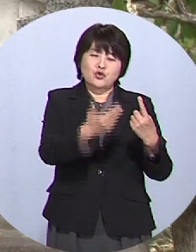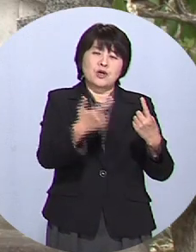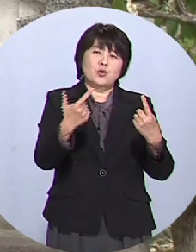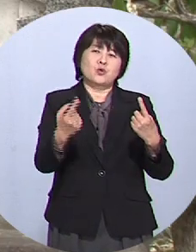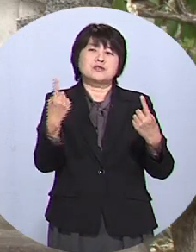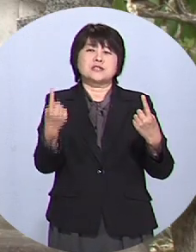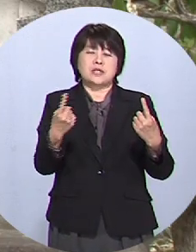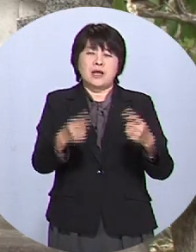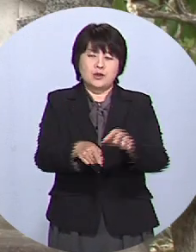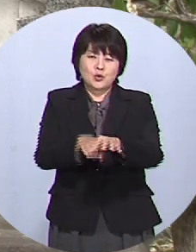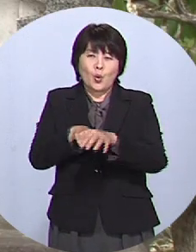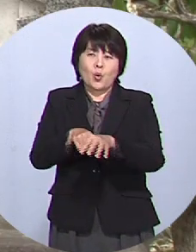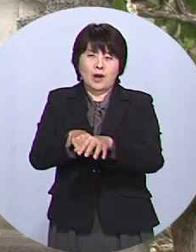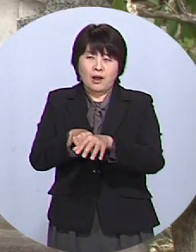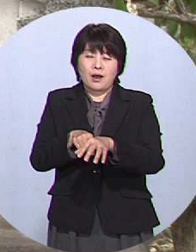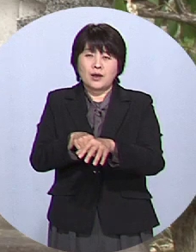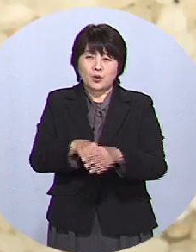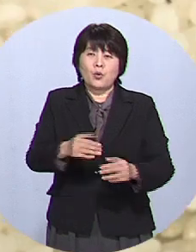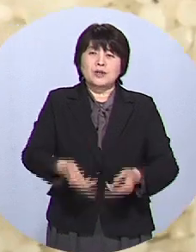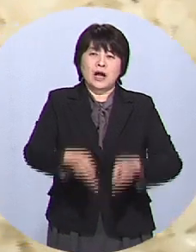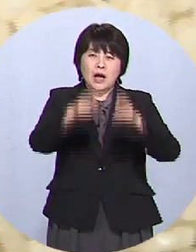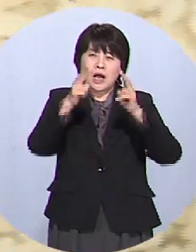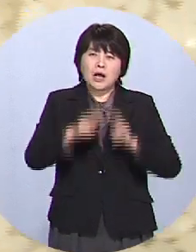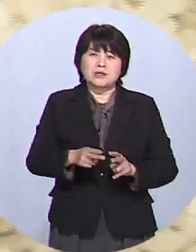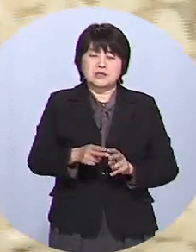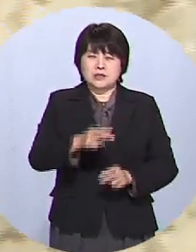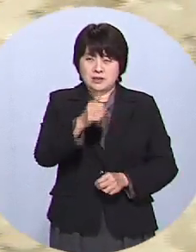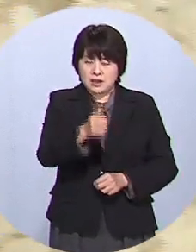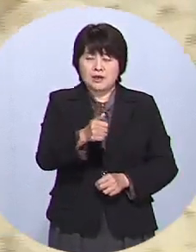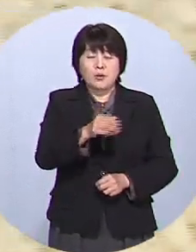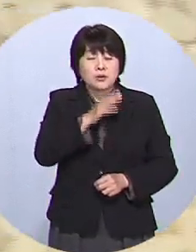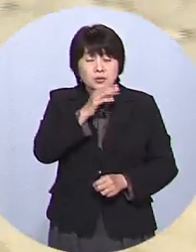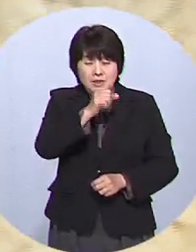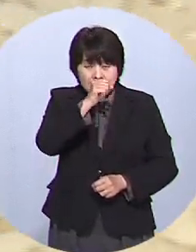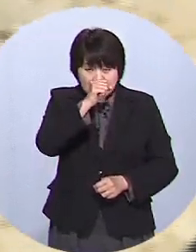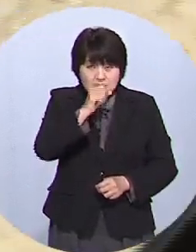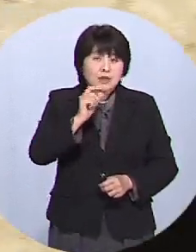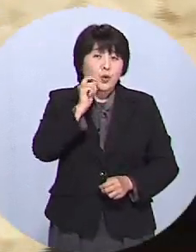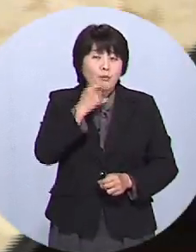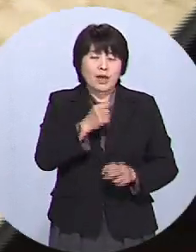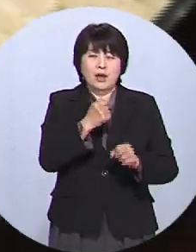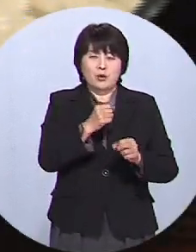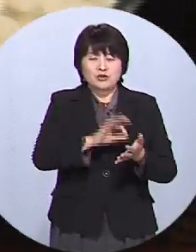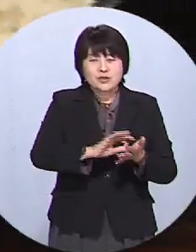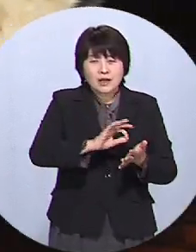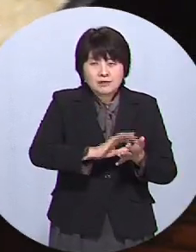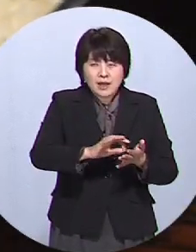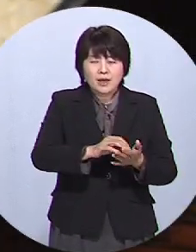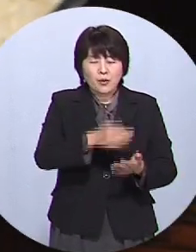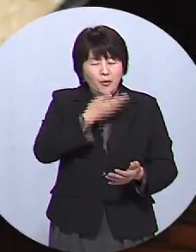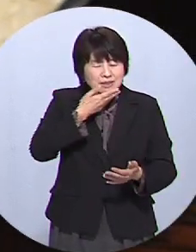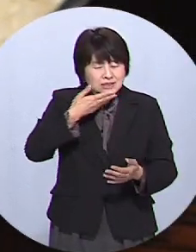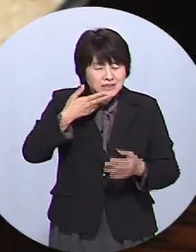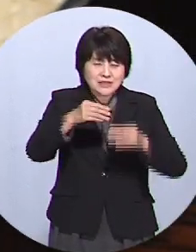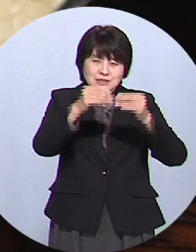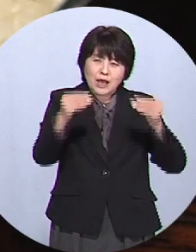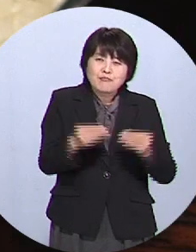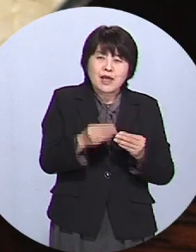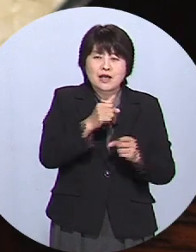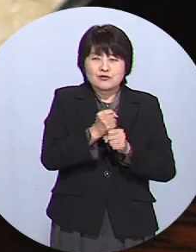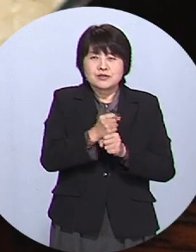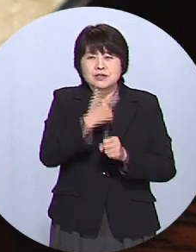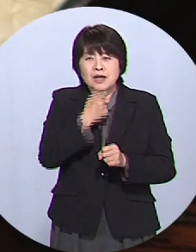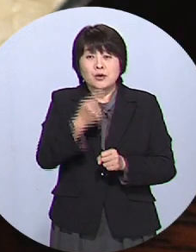ともと農家だった初代の高橋昇さんが本当に良い米を使ってうまいせんべいを作ろうという思いから始め